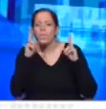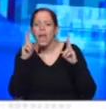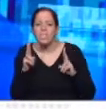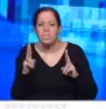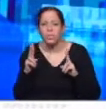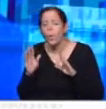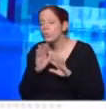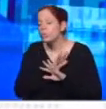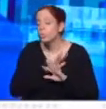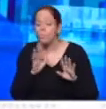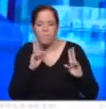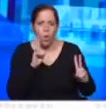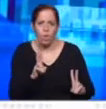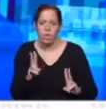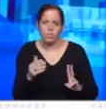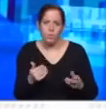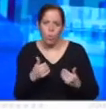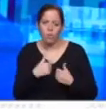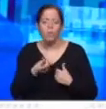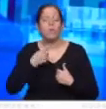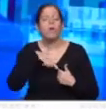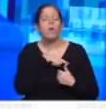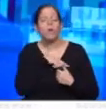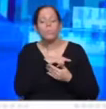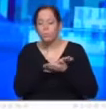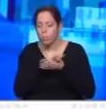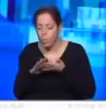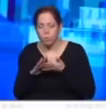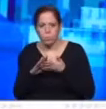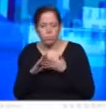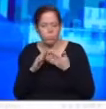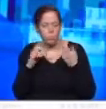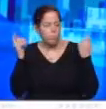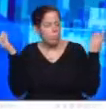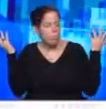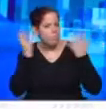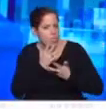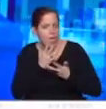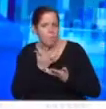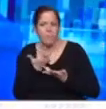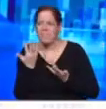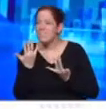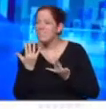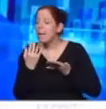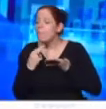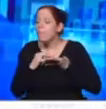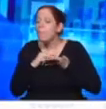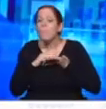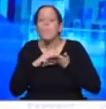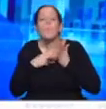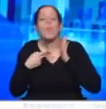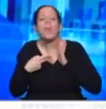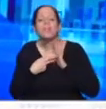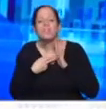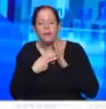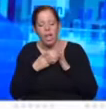שום דבר לא יעצור אותנו. אנחנו פשוט מופתעים כמה הפוליטיקה יכולה